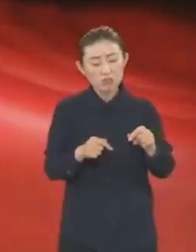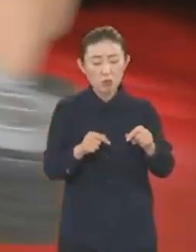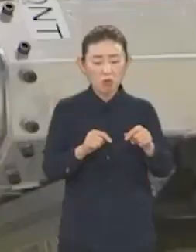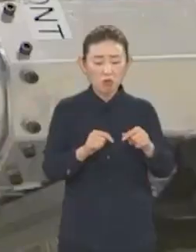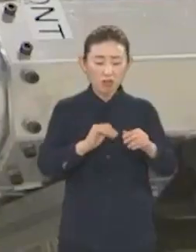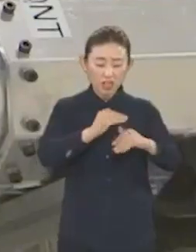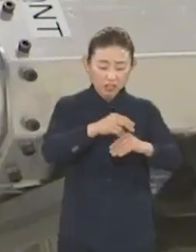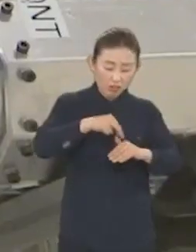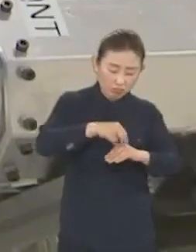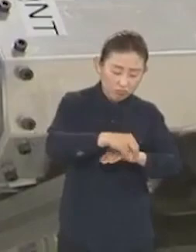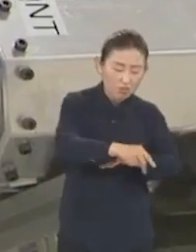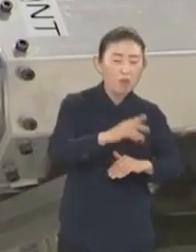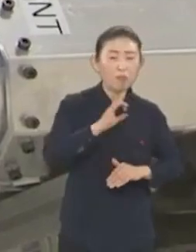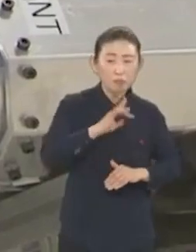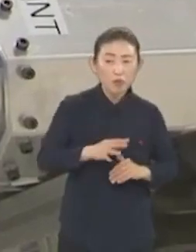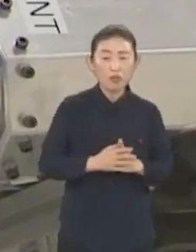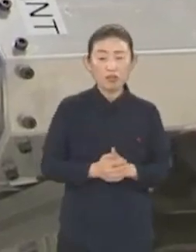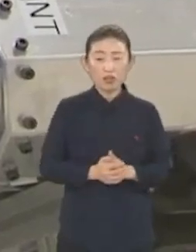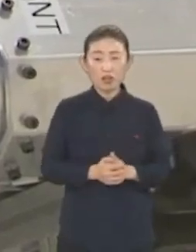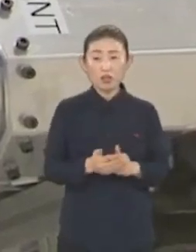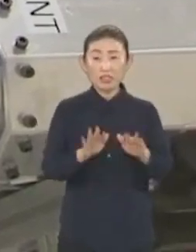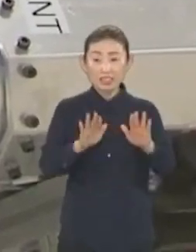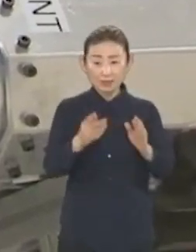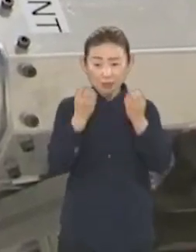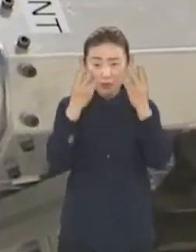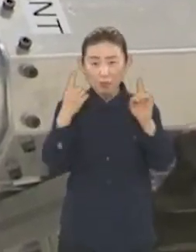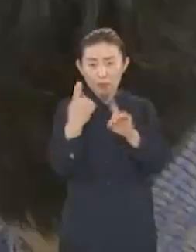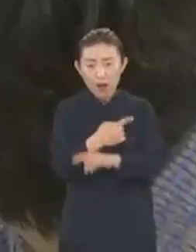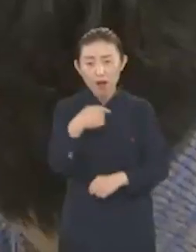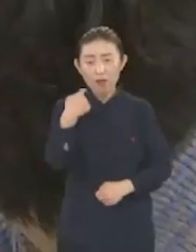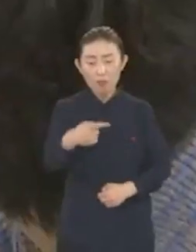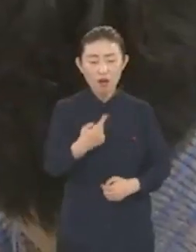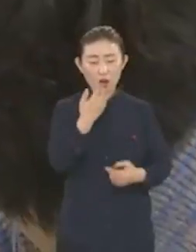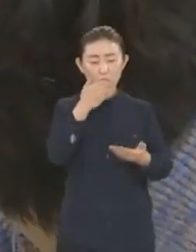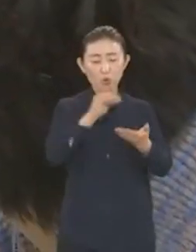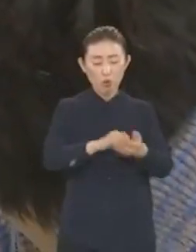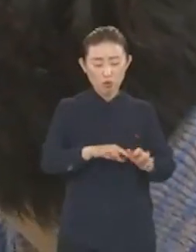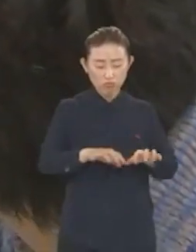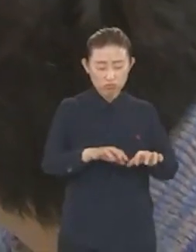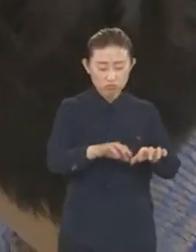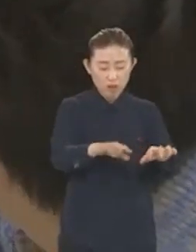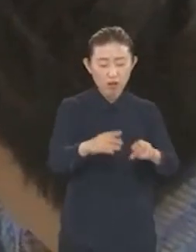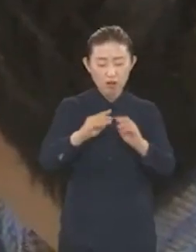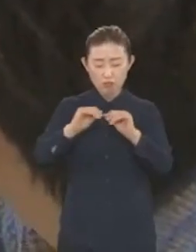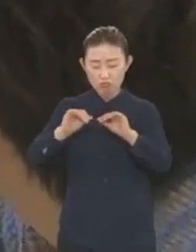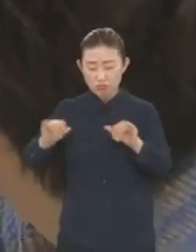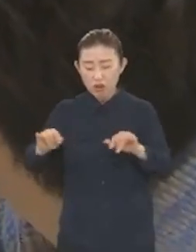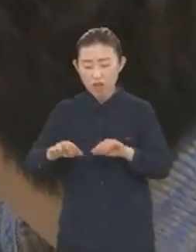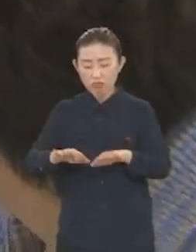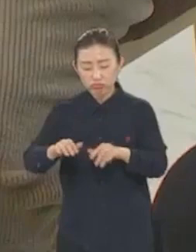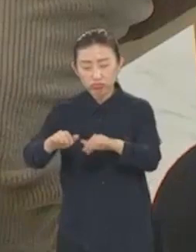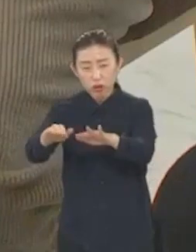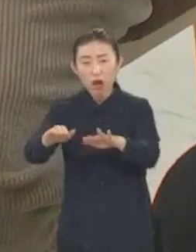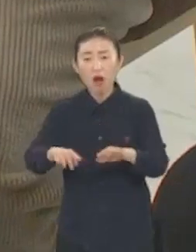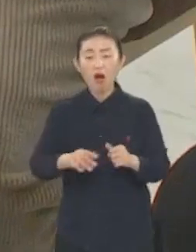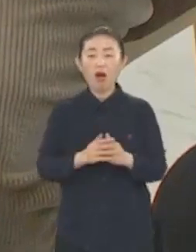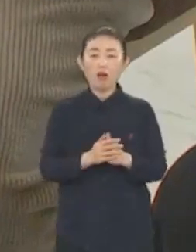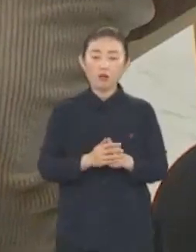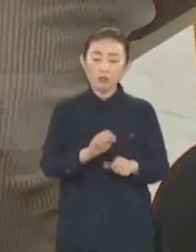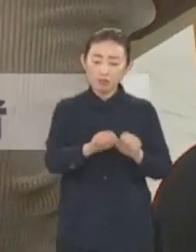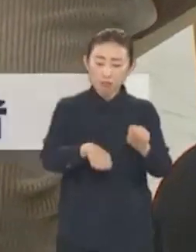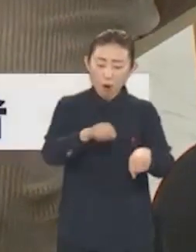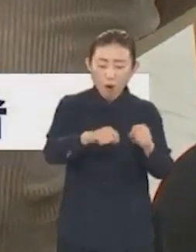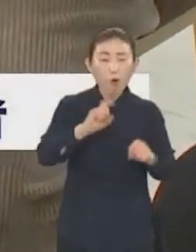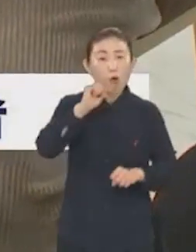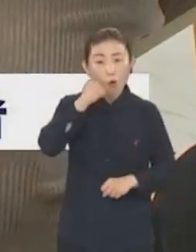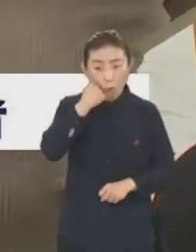모래나 자갈 같은 곳은 바닥의 형태가 다양하게 바뀌고 자세가 불안정해져 걷기가 어려웠습니다. 연구팀은